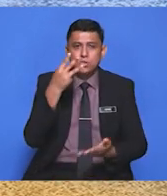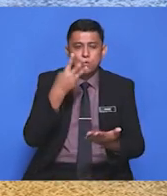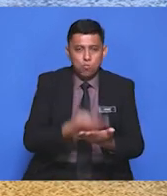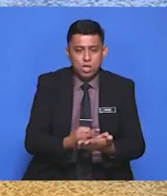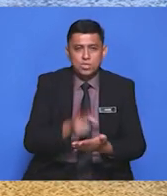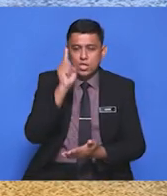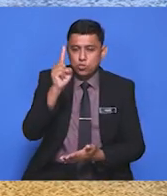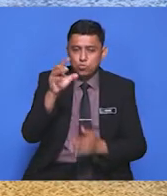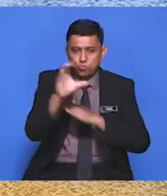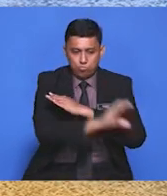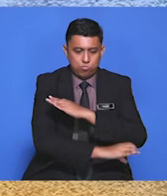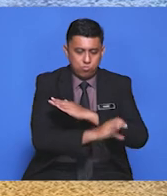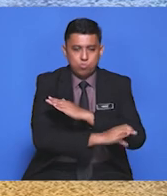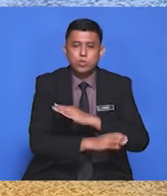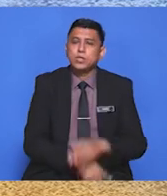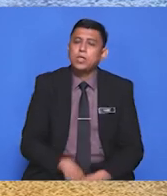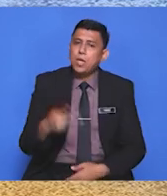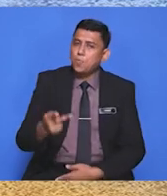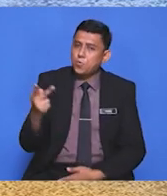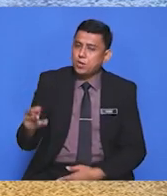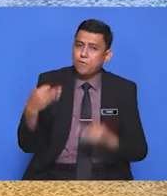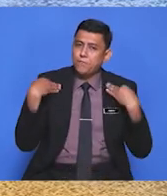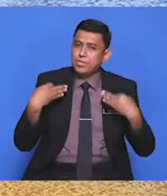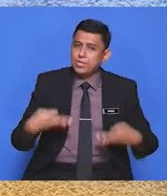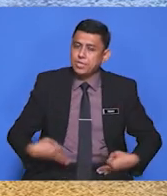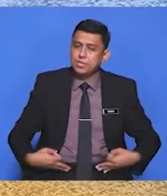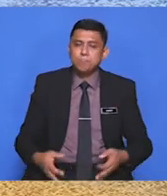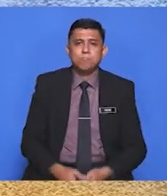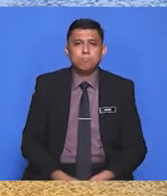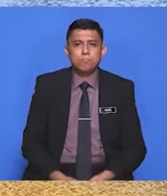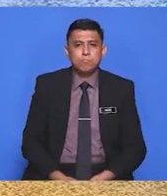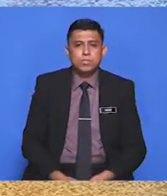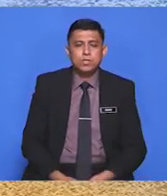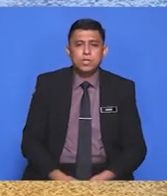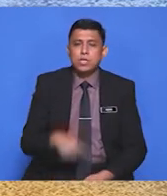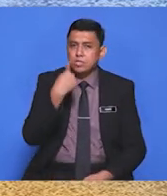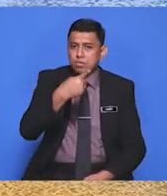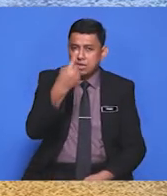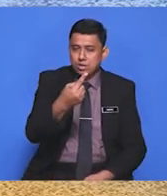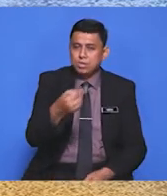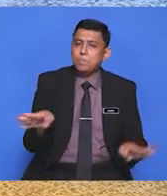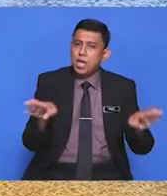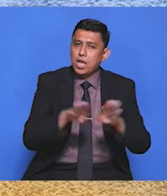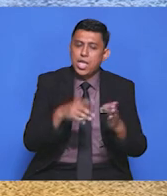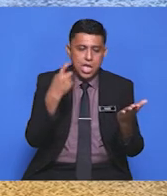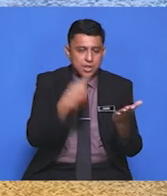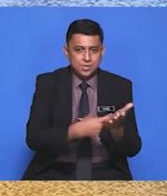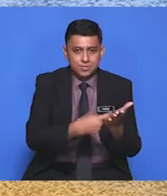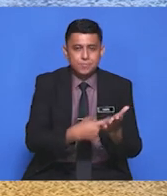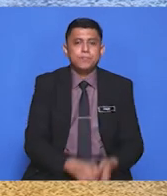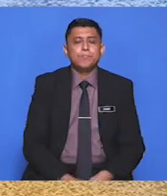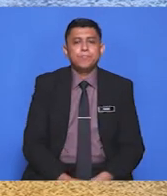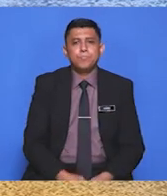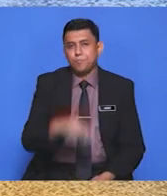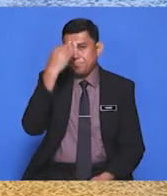negara. Bagi produk fizikal, kita sebut sebagai harga.